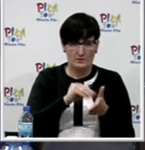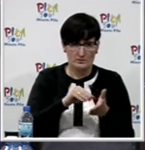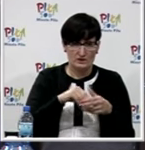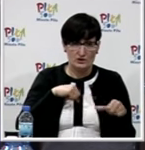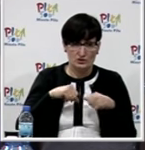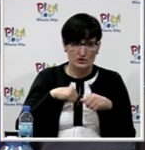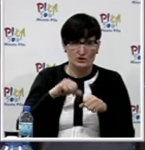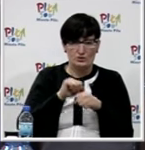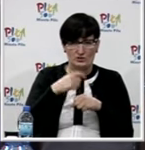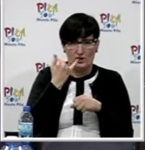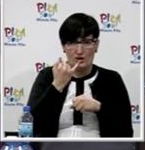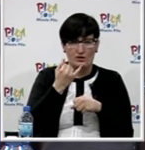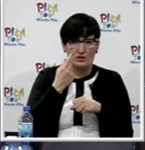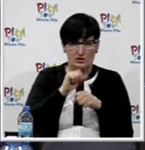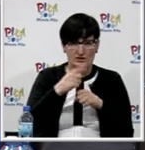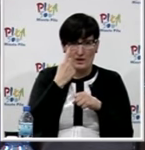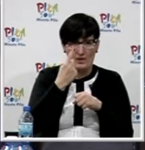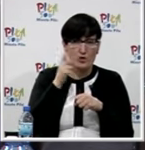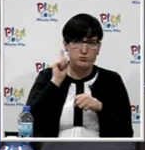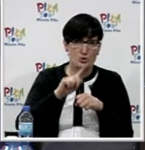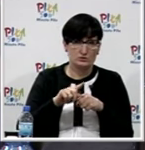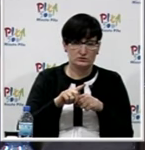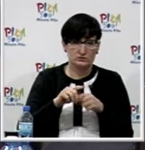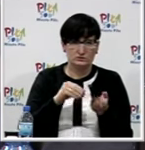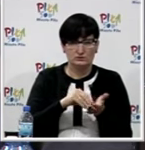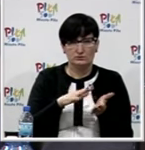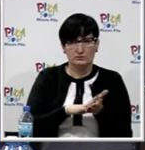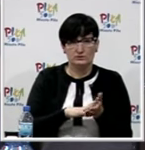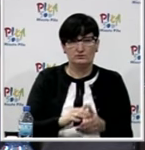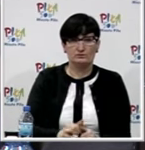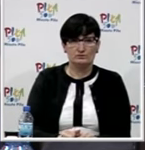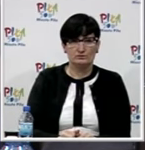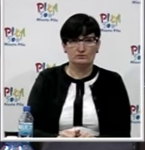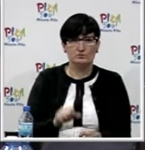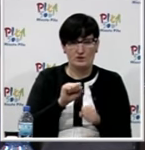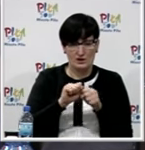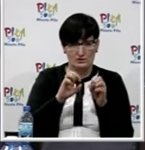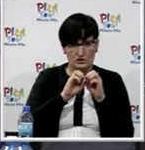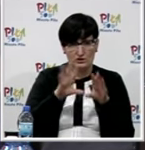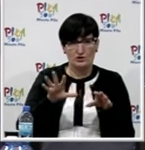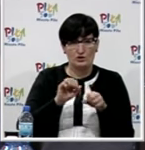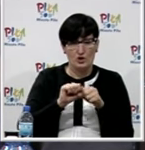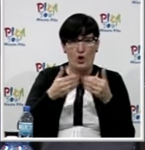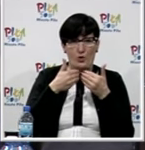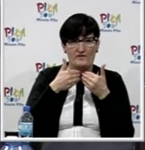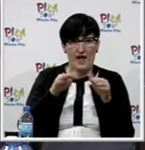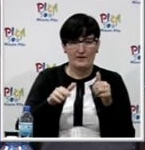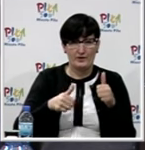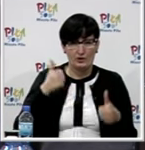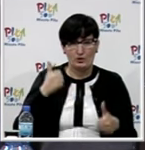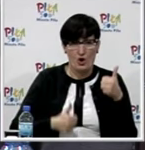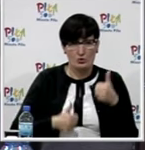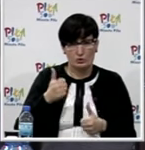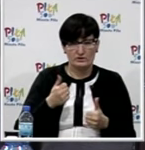pierwszym, mianowicie jest tam napisane, że ogłasza się otwarty konkurs ofert